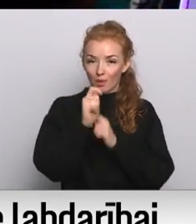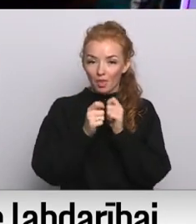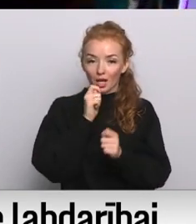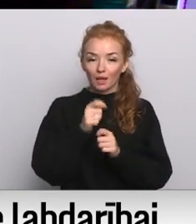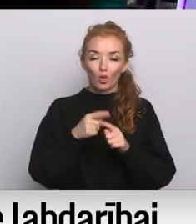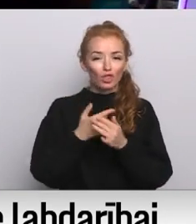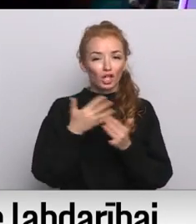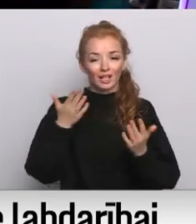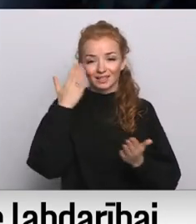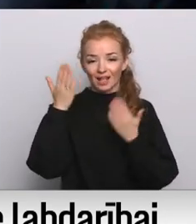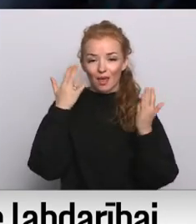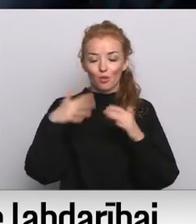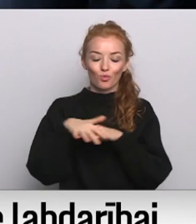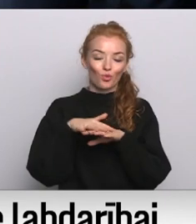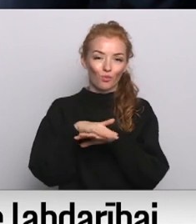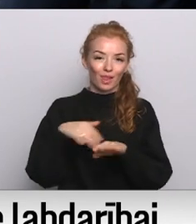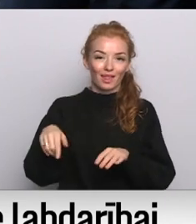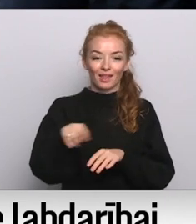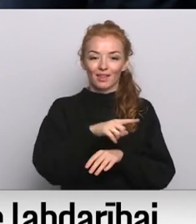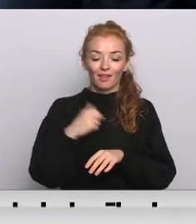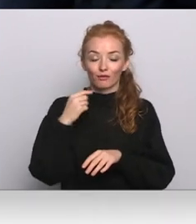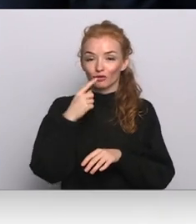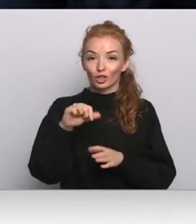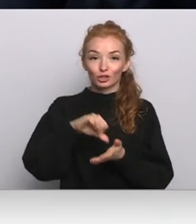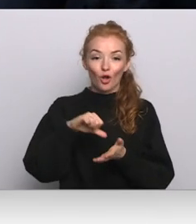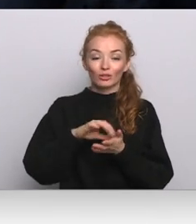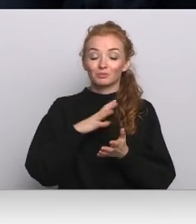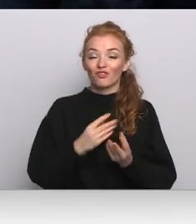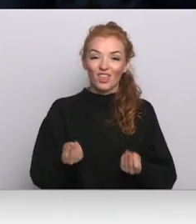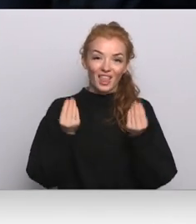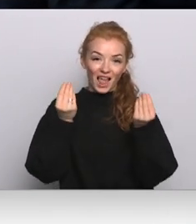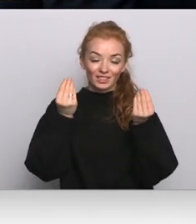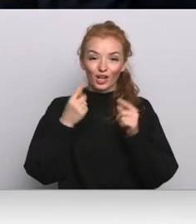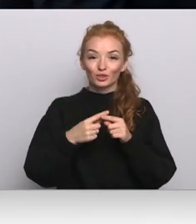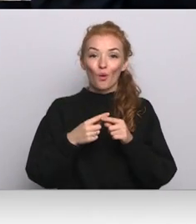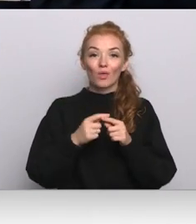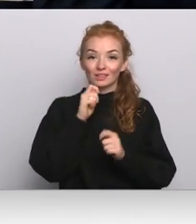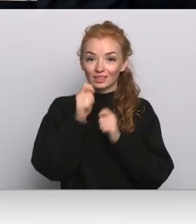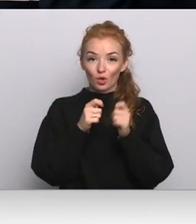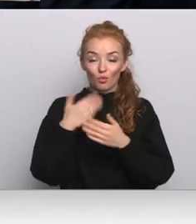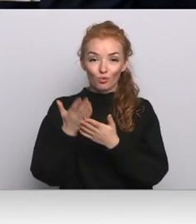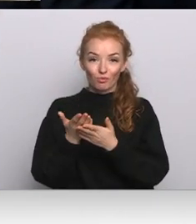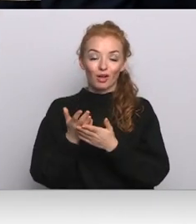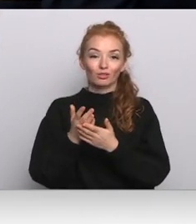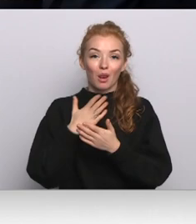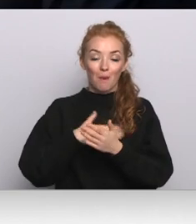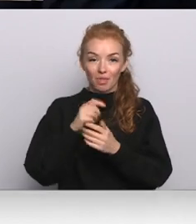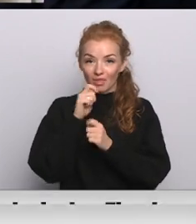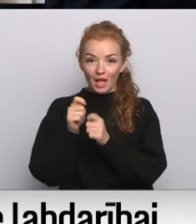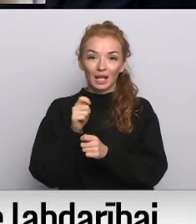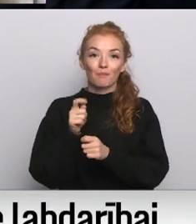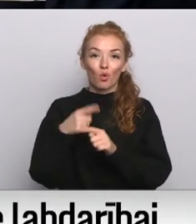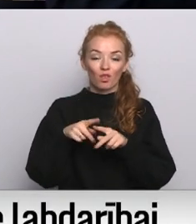izklaides publikai. Šaus bija vienreizējs, un tas, ka līdzekļi tiek ziedoti labdarībai un vēža izpētei,